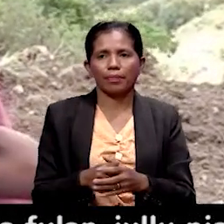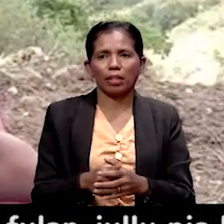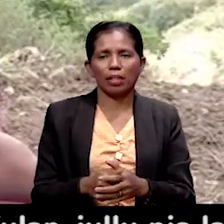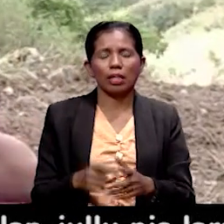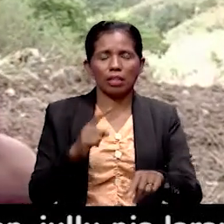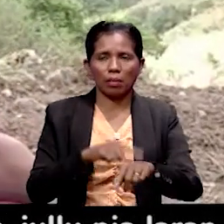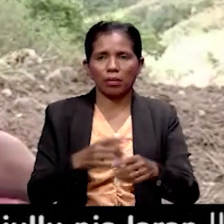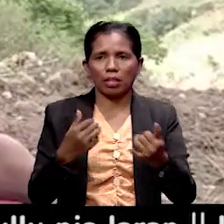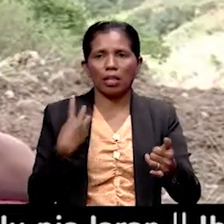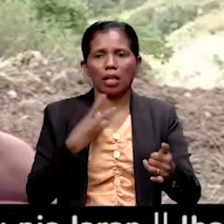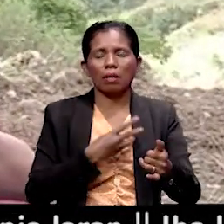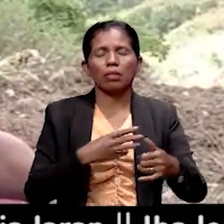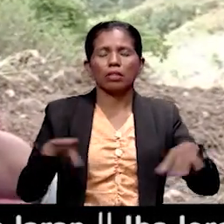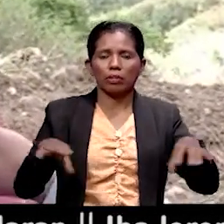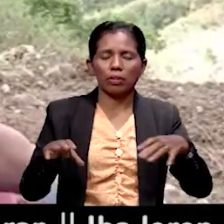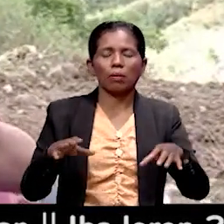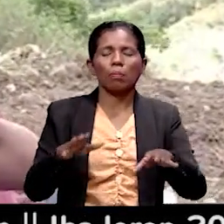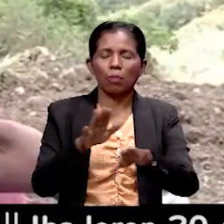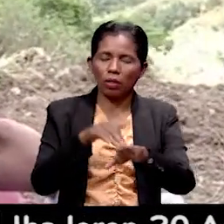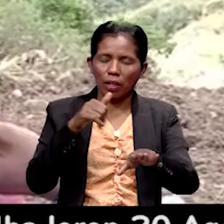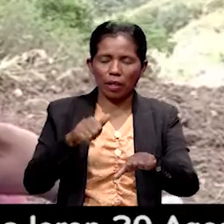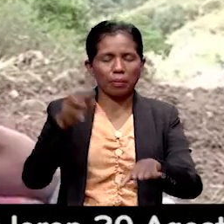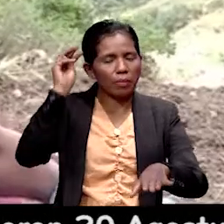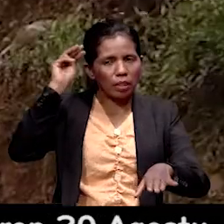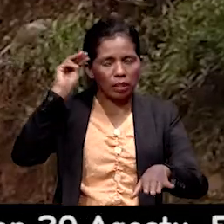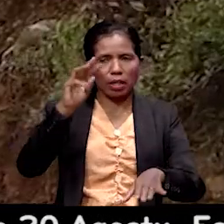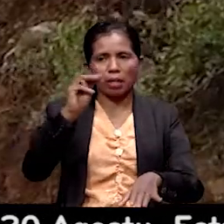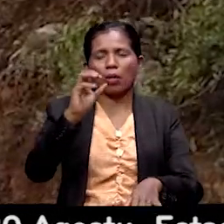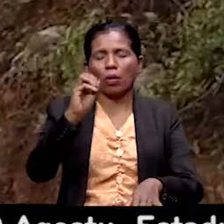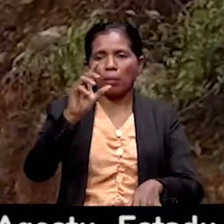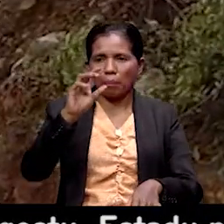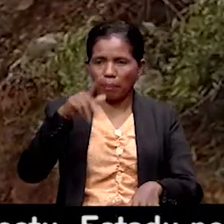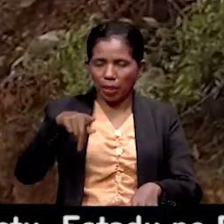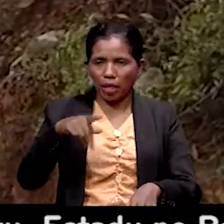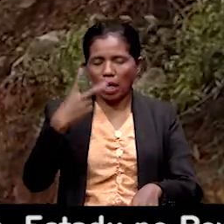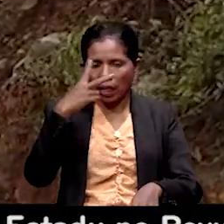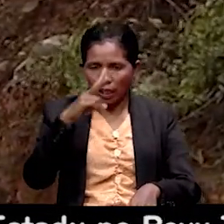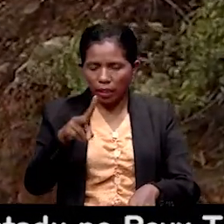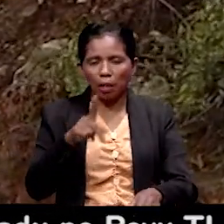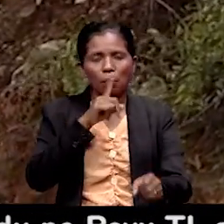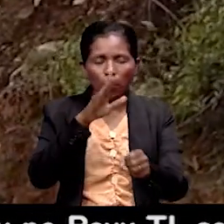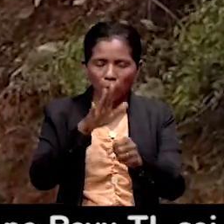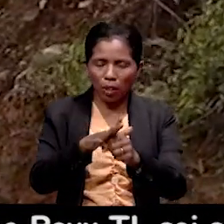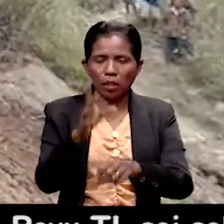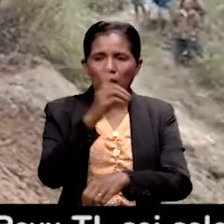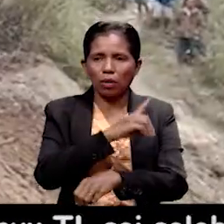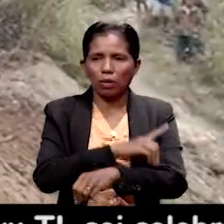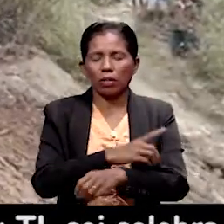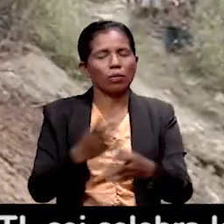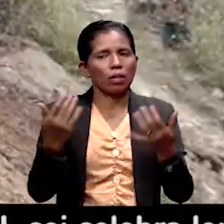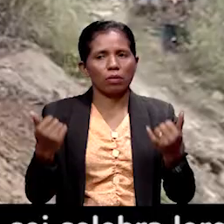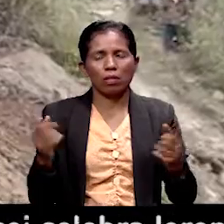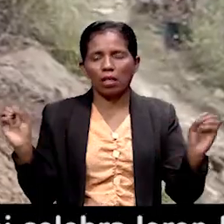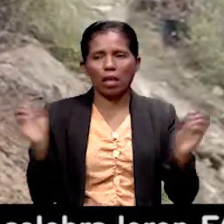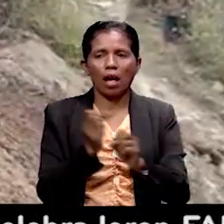nemo sami kumpira halo amina ministru. Obras publiku, suntia mai asisti tia, permete tia lorong, fokus tia toa akora la